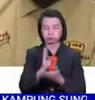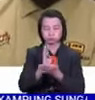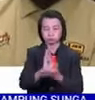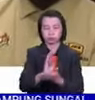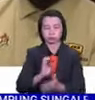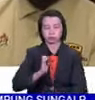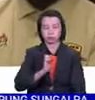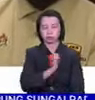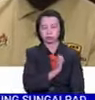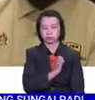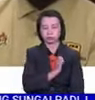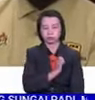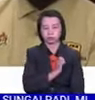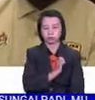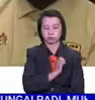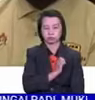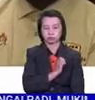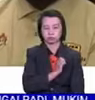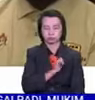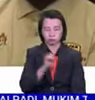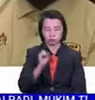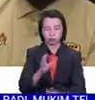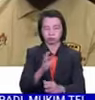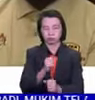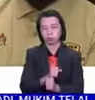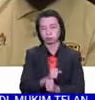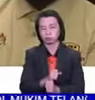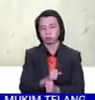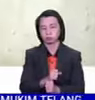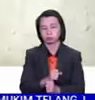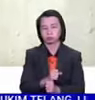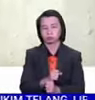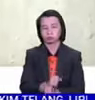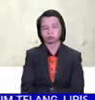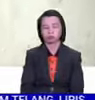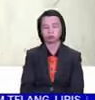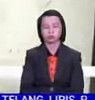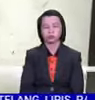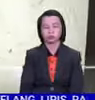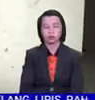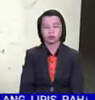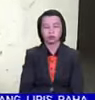oleh Exco Datuk Azami dapat pantau.